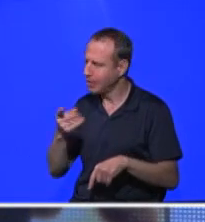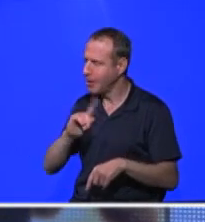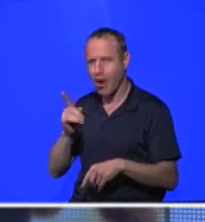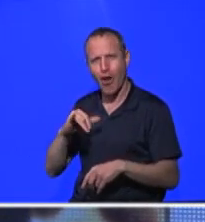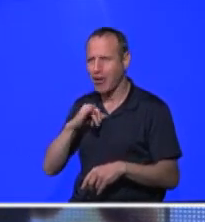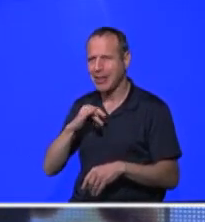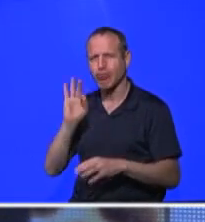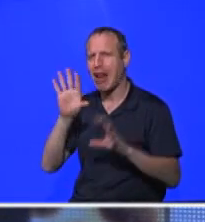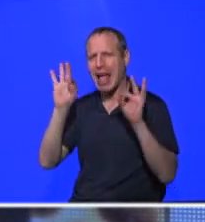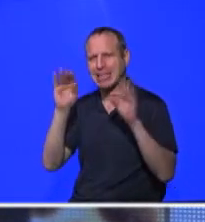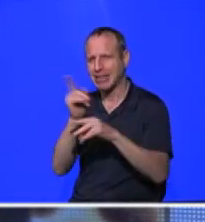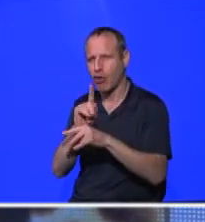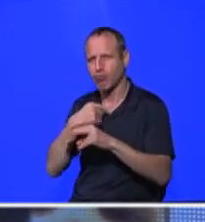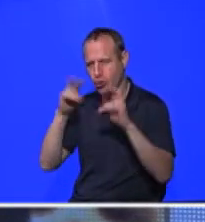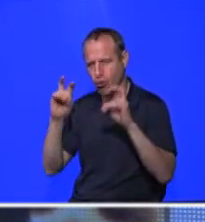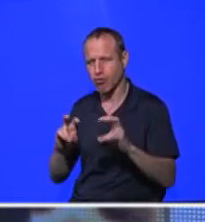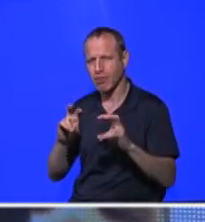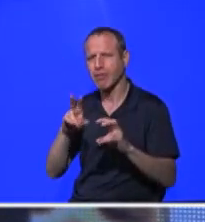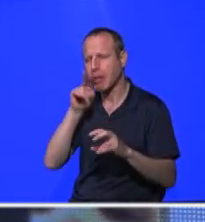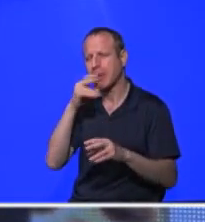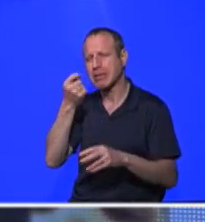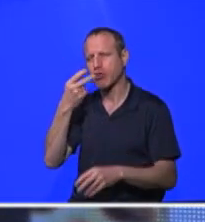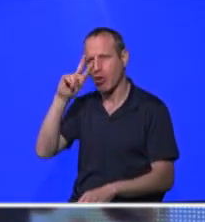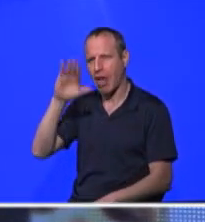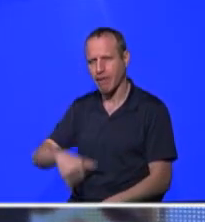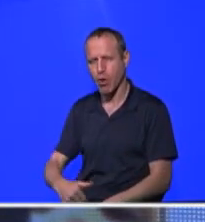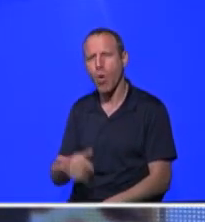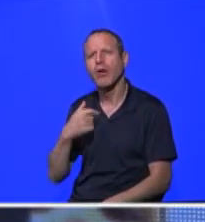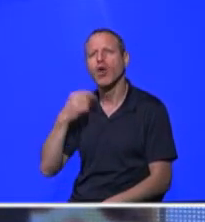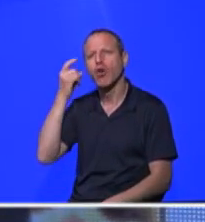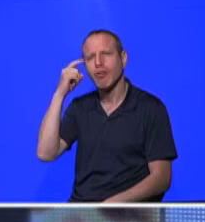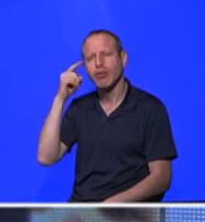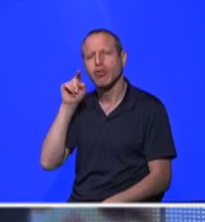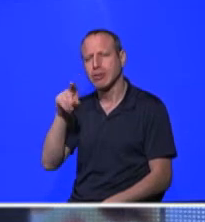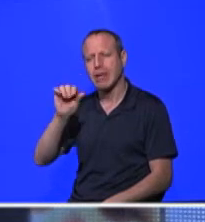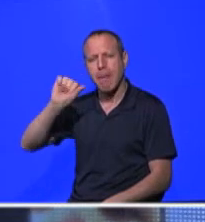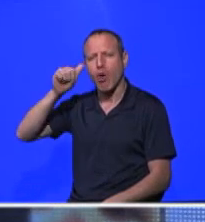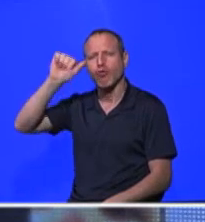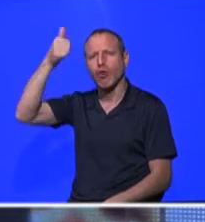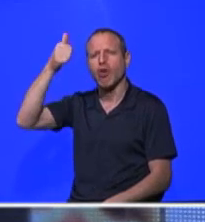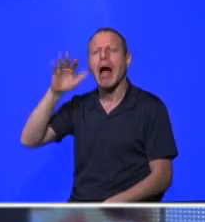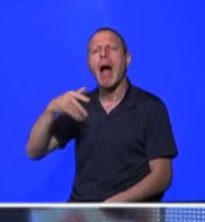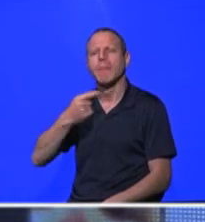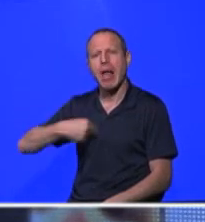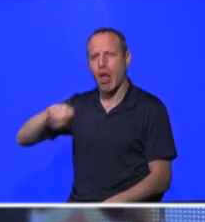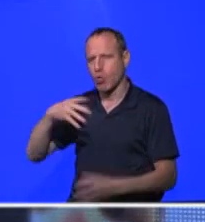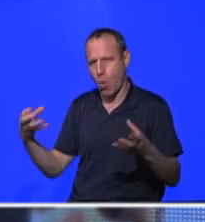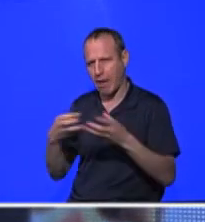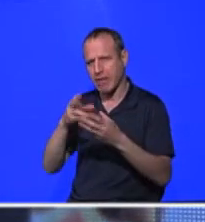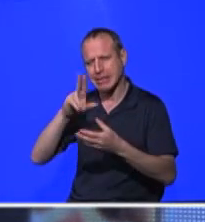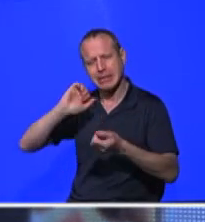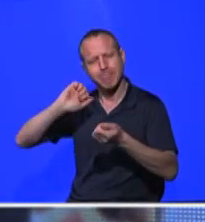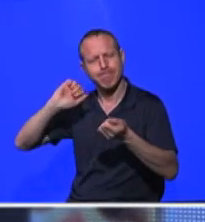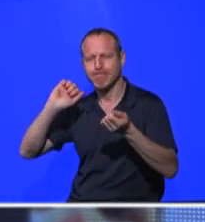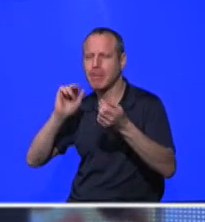זה לא עניין של 10 דקות שאנחנו יושבים, מדברים קצת יותר אפילו, אבל... אני חושבת שזה בראש ובראשונה גם אנחנו כחברה שצריכים לעבור איזשהו